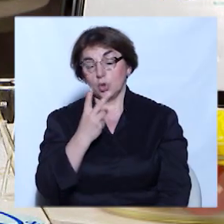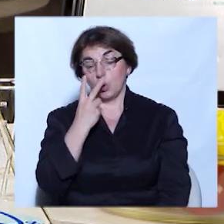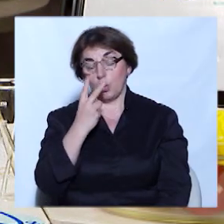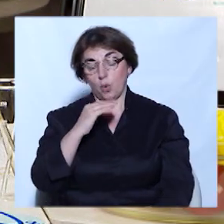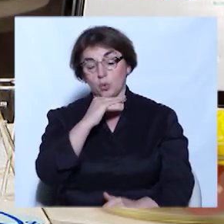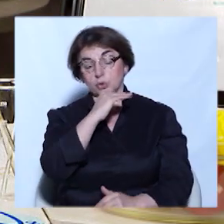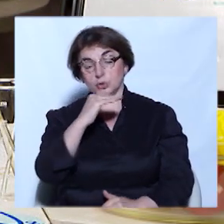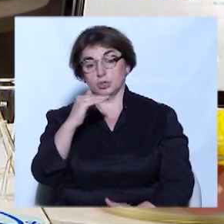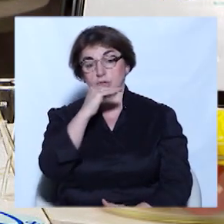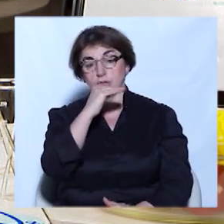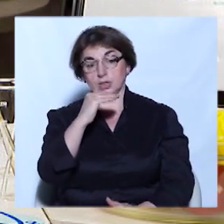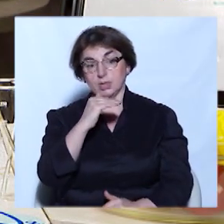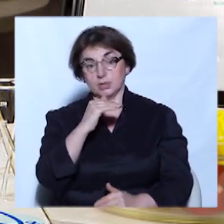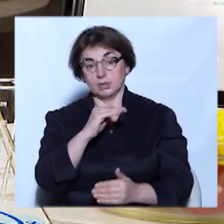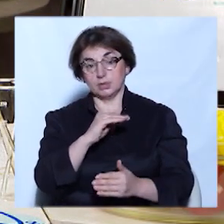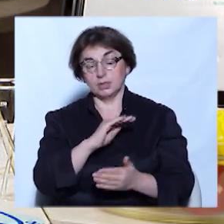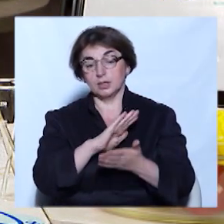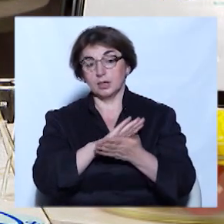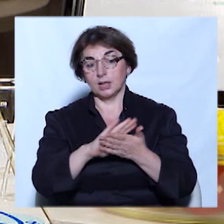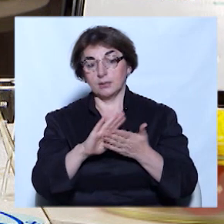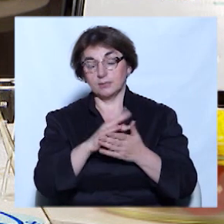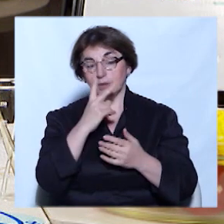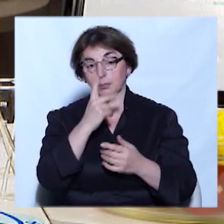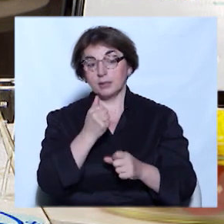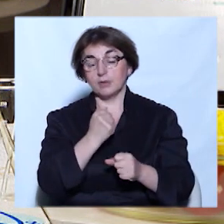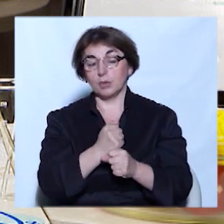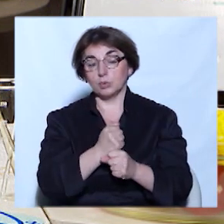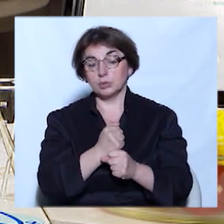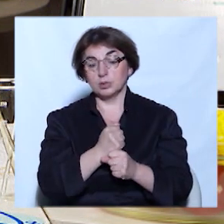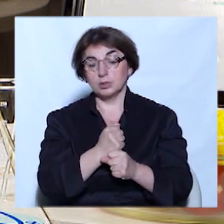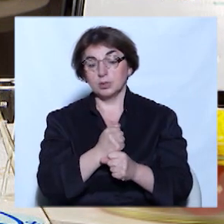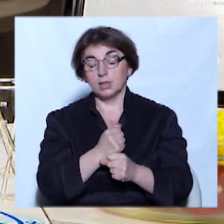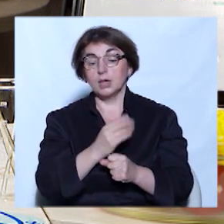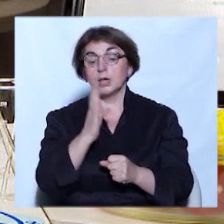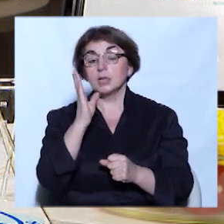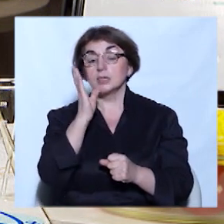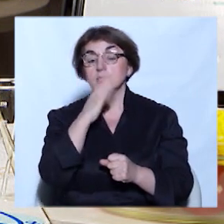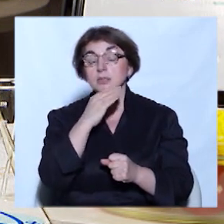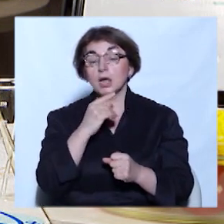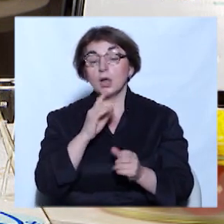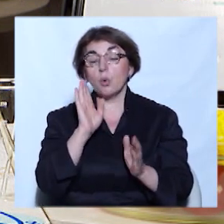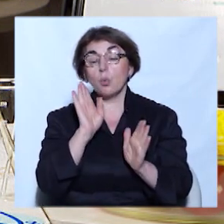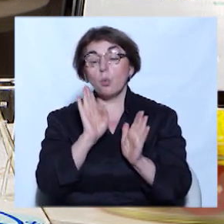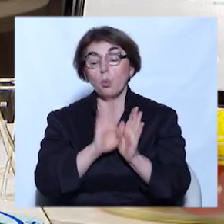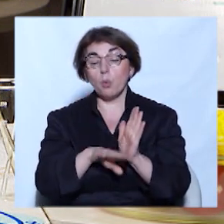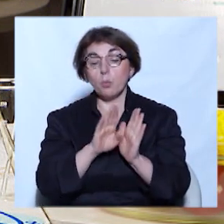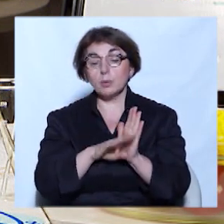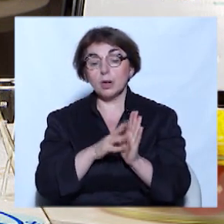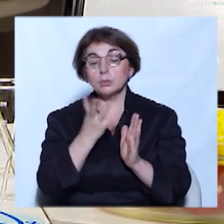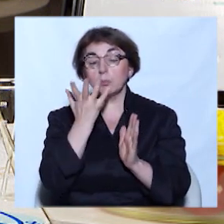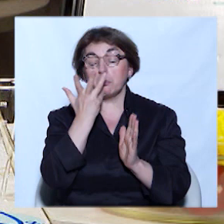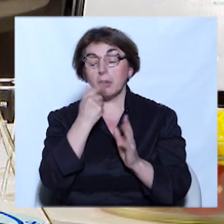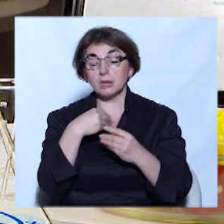ორშრიანი გამწმენდი საშუალება და მოდით ახლა დავამზადოთ. წყალი უბრალოდ უნდა